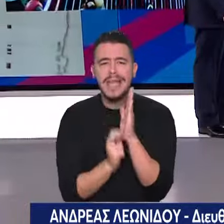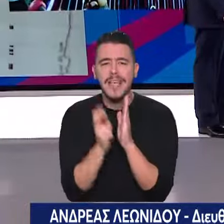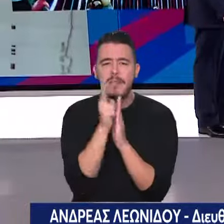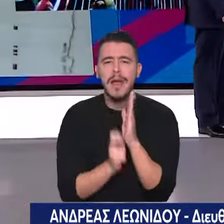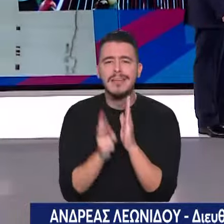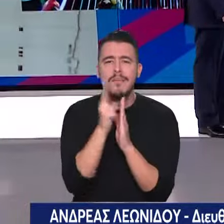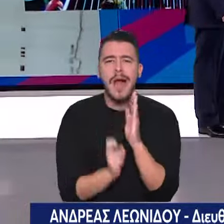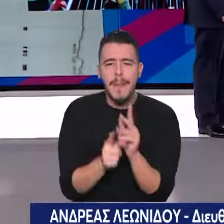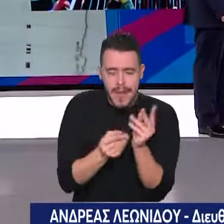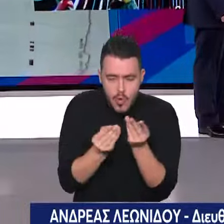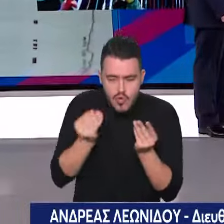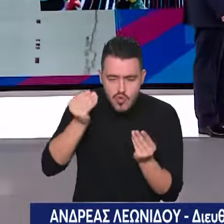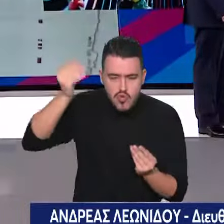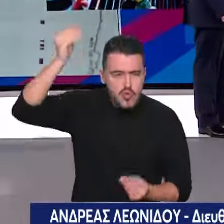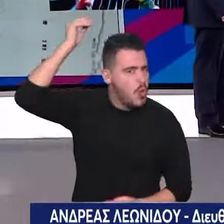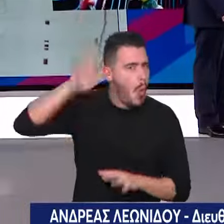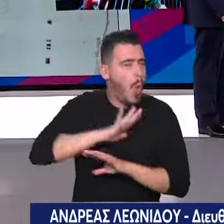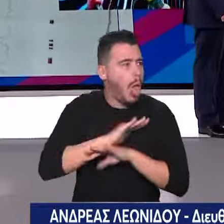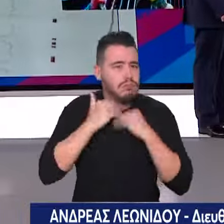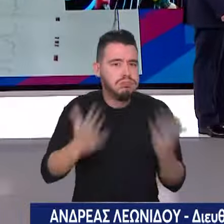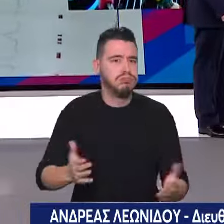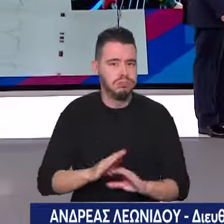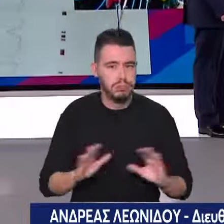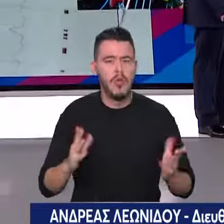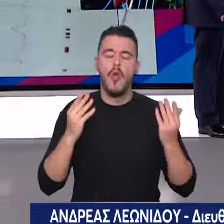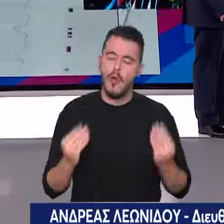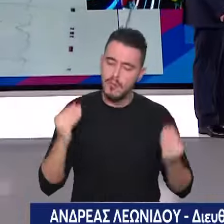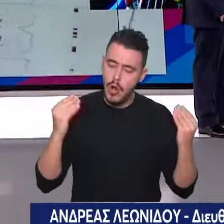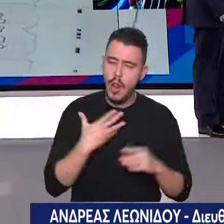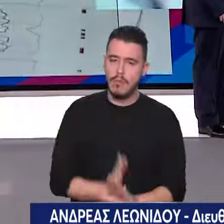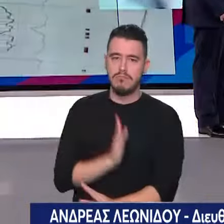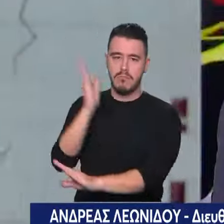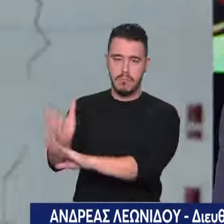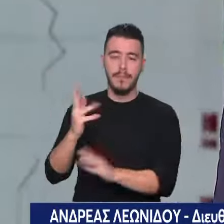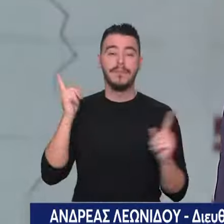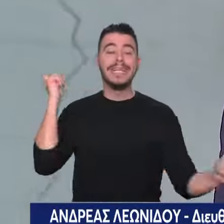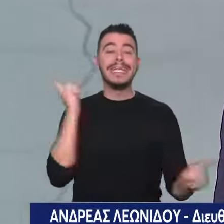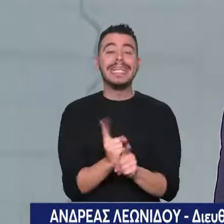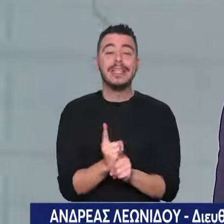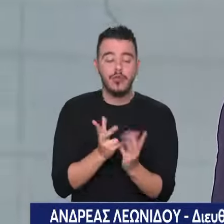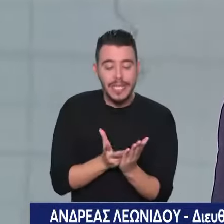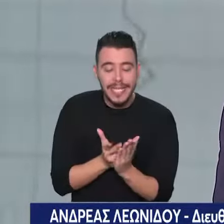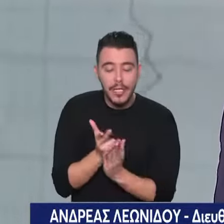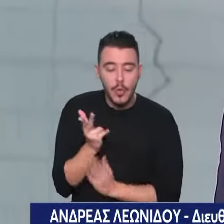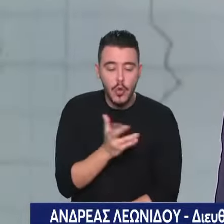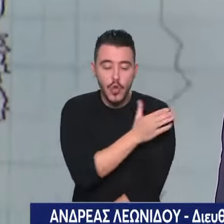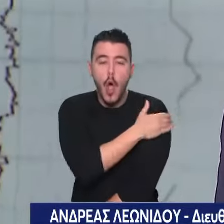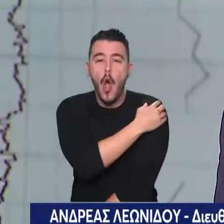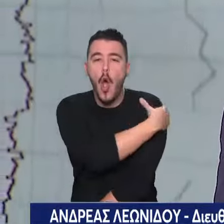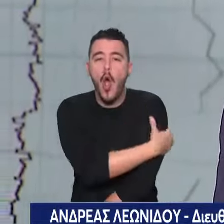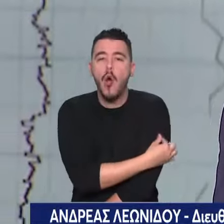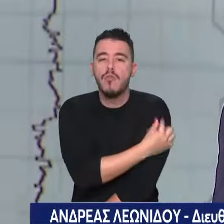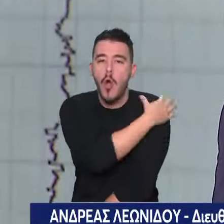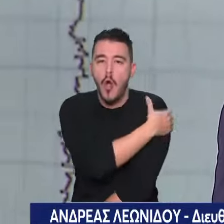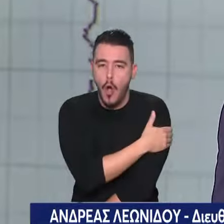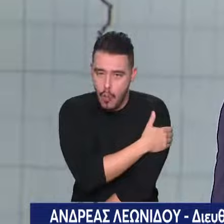υπάρχουν οι συνοδές παθήσεις που είπαμε, τότε το μήνυμα είναι ξεκάθαρο. Επισκεφτόμαστε έναν εξειδικευμένο χειρουργό ώμου. Εμείς είχαμε την τύχη, μας έφερε ο όμιλος του ιατρικού μετά από